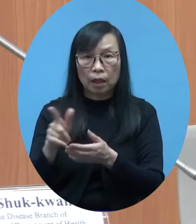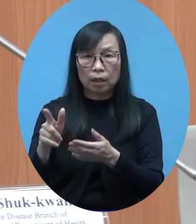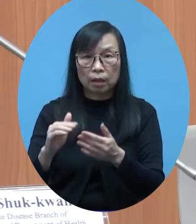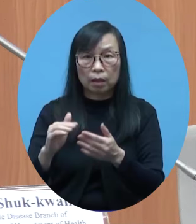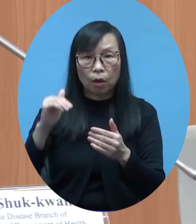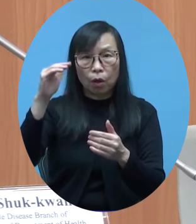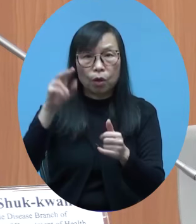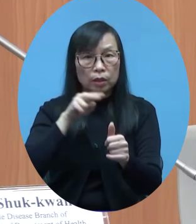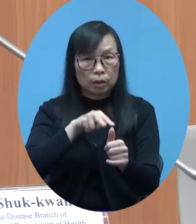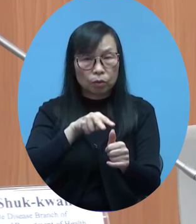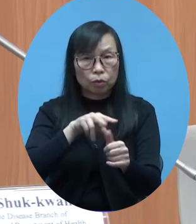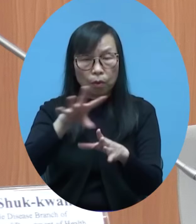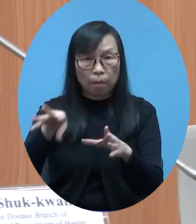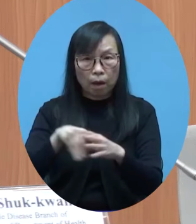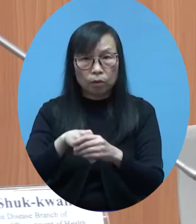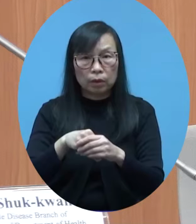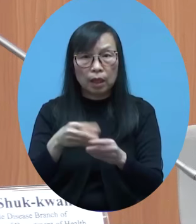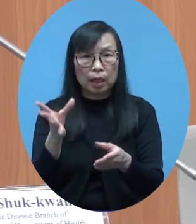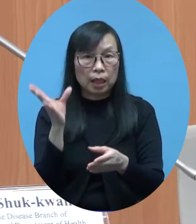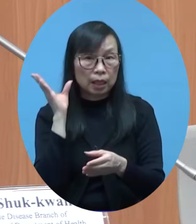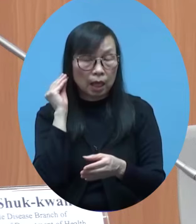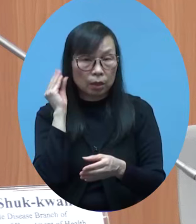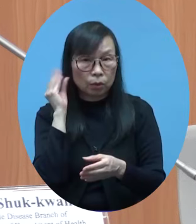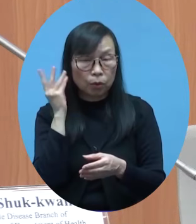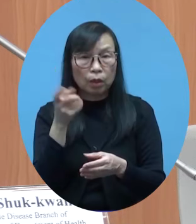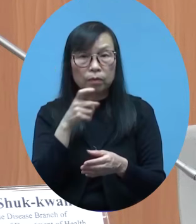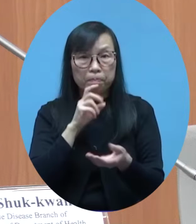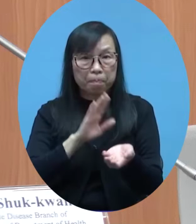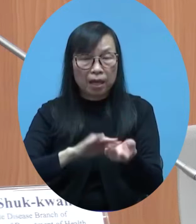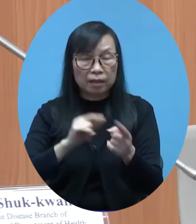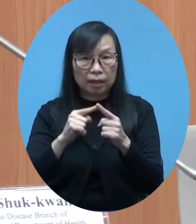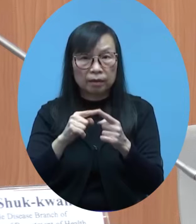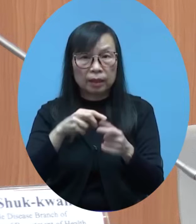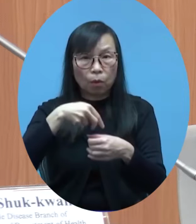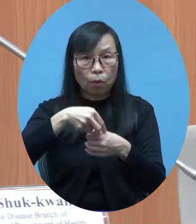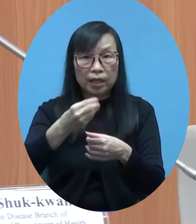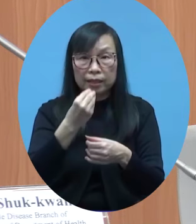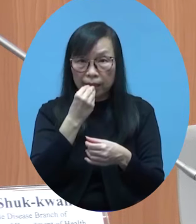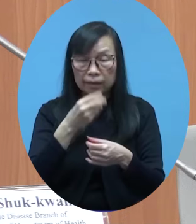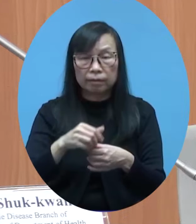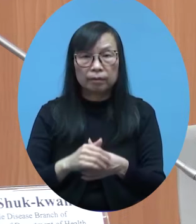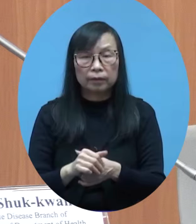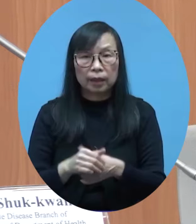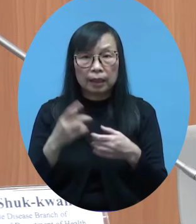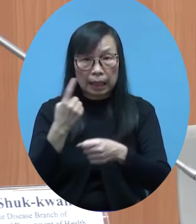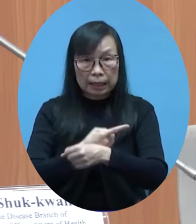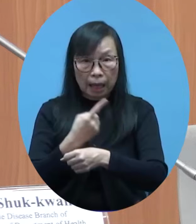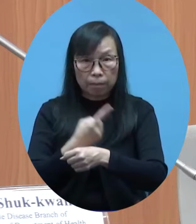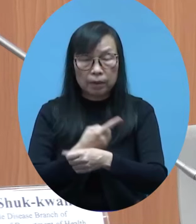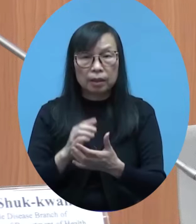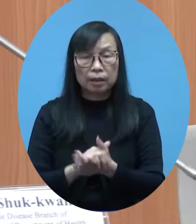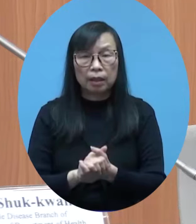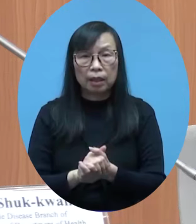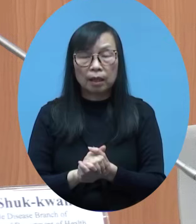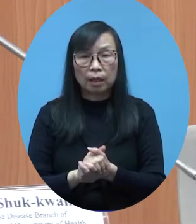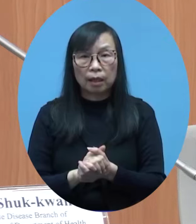照顧，包括有陣時咧，你聽到咧其實有啲病人咧都需要餵食嘅。咁但係咧，暫時我哋而家咧即係睇嗰